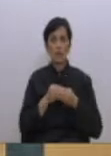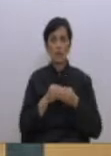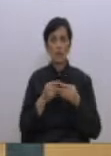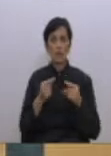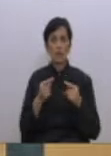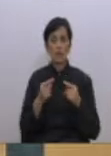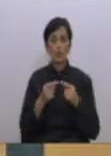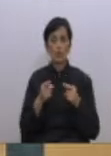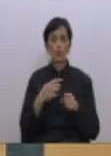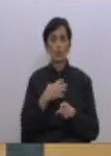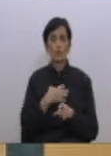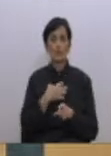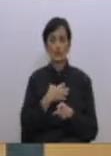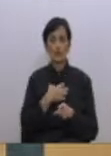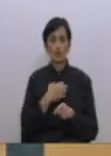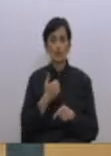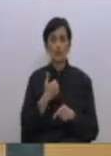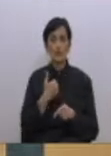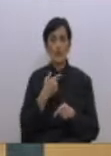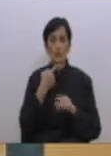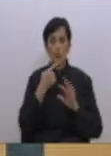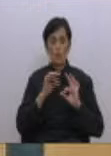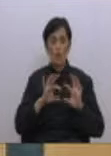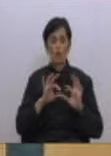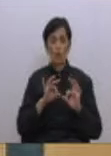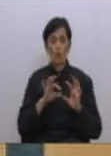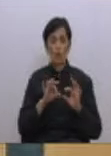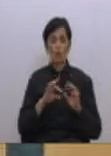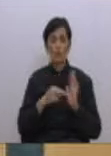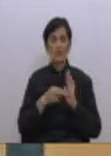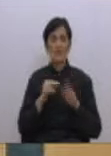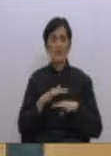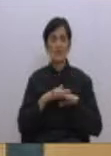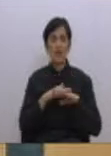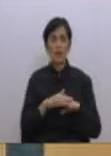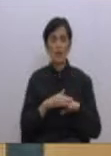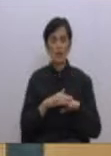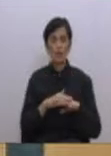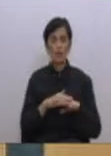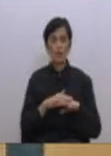კუთხით მნიშვნელოვანი, ჩვენ მოგეხსენებათ საფინანსო საბიუჯეტო